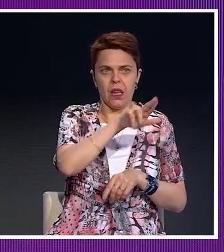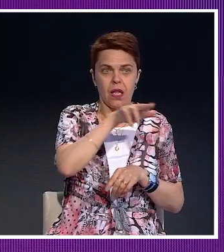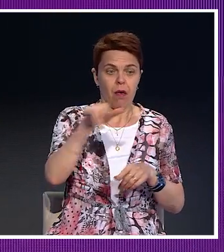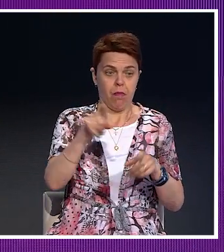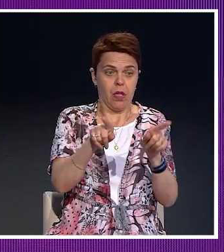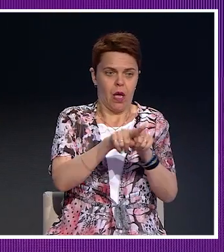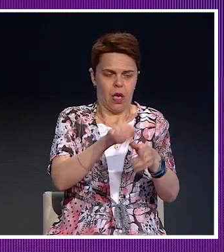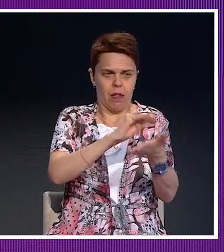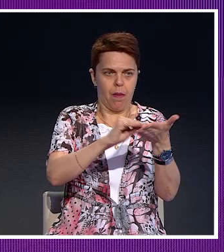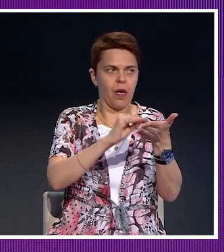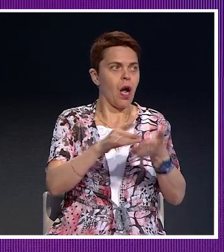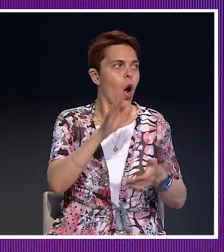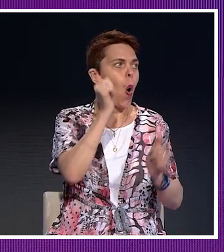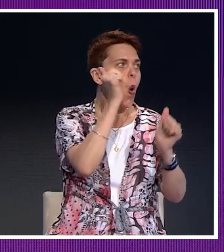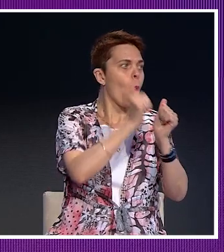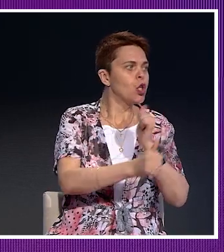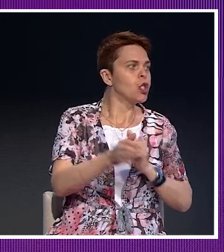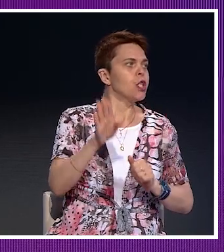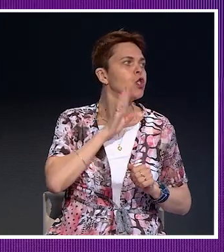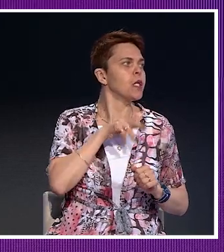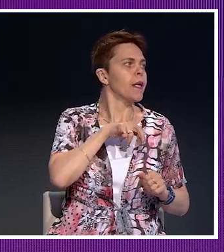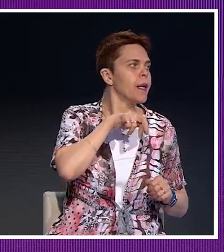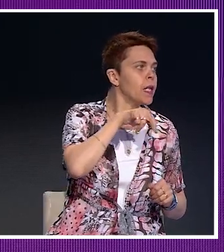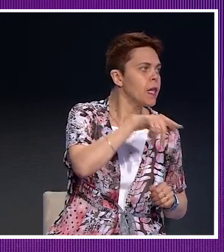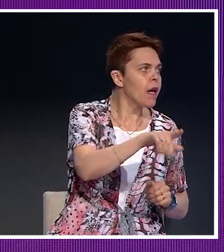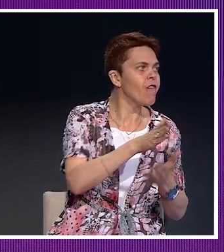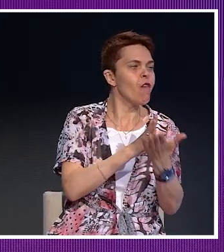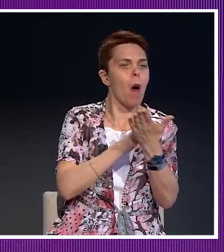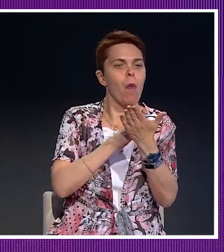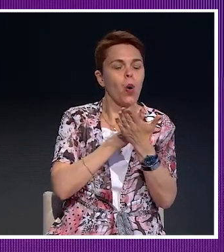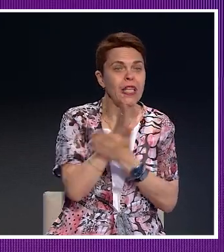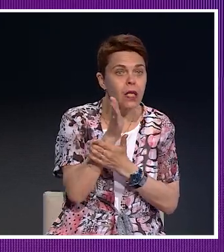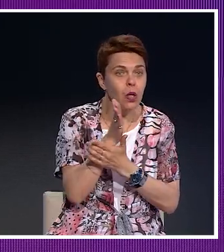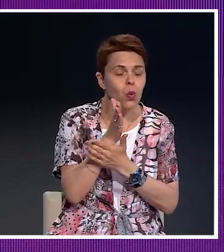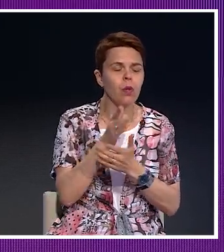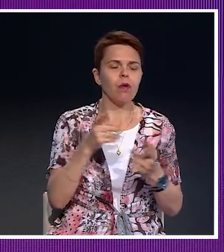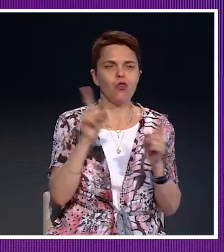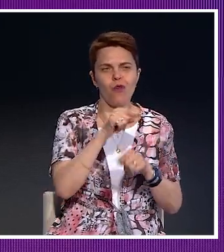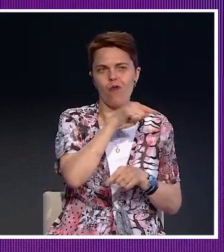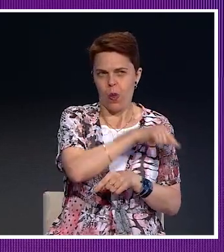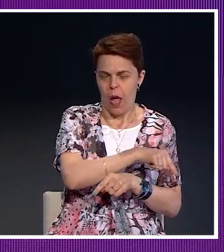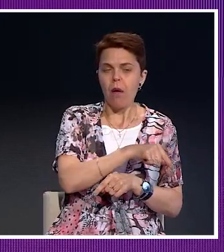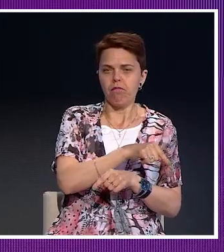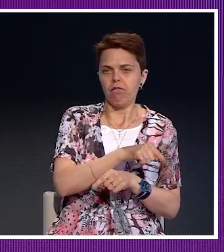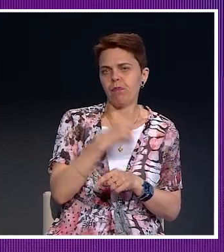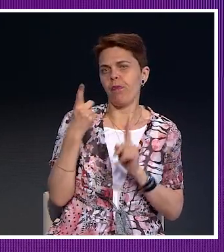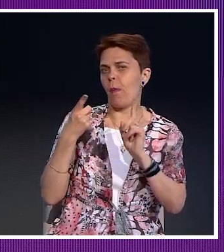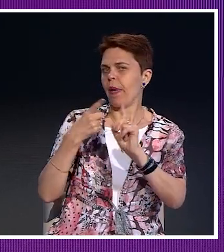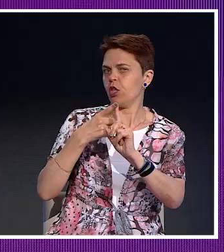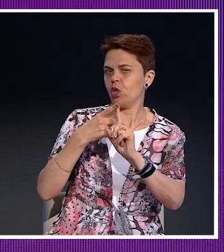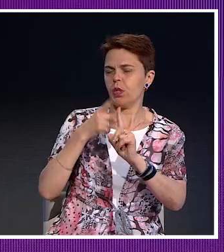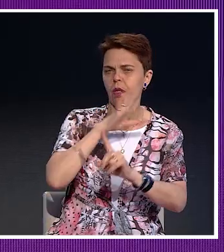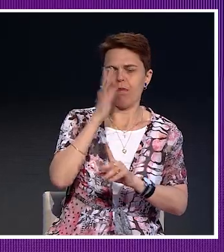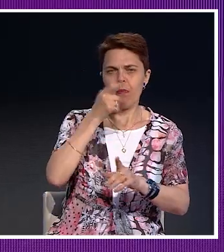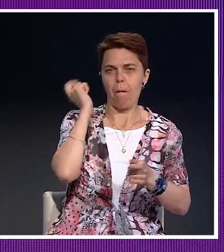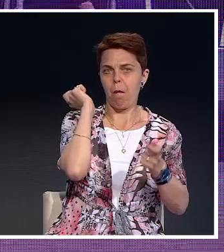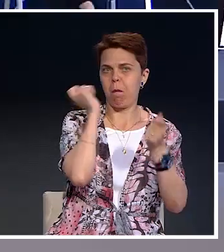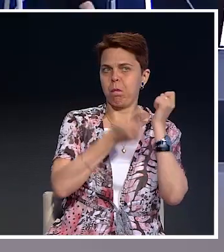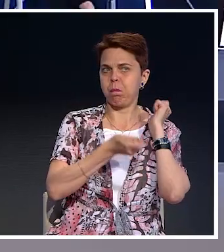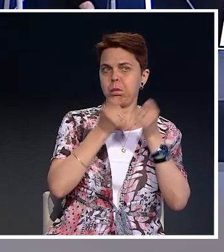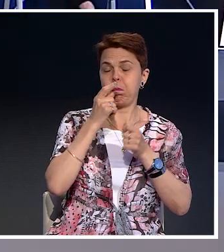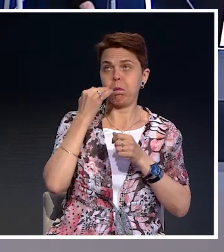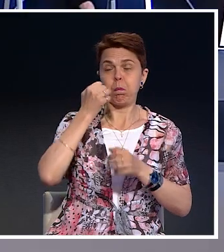якому ми живемо. Тому кожна жінка, яка йде в політику, вона розуміє, що, по-перше, ну, її будуть бити,